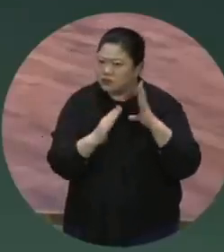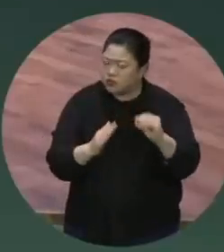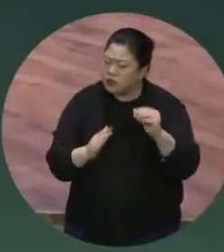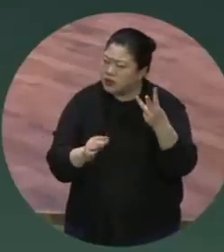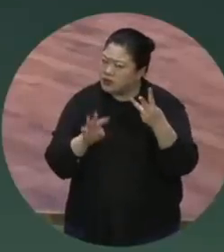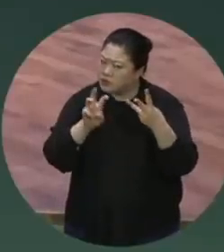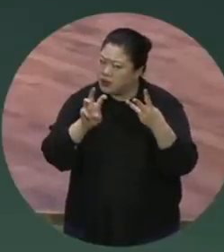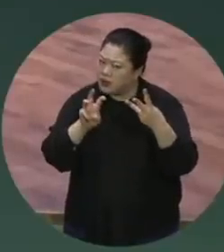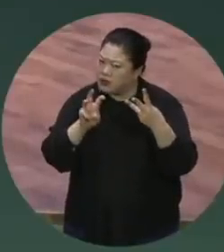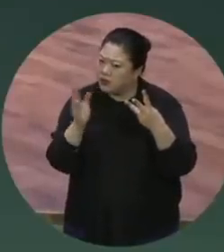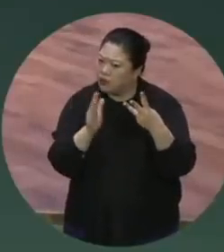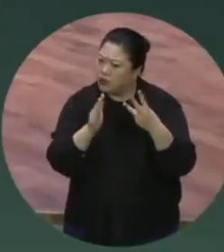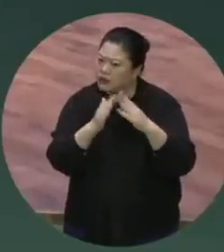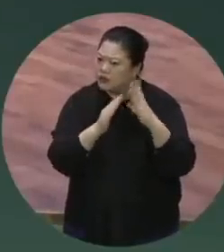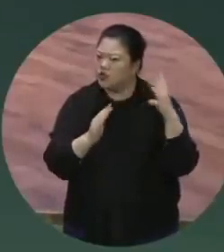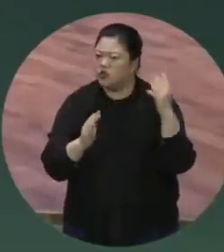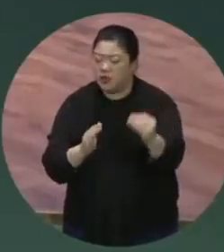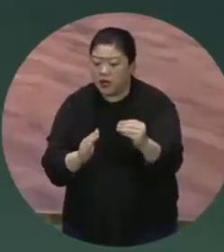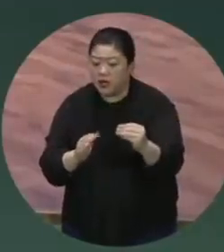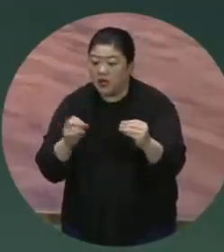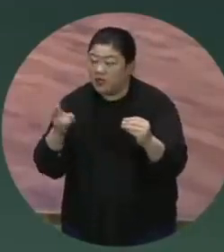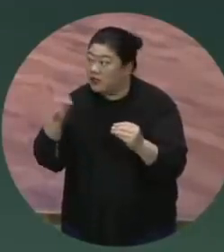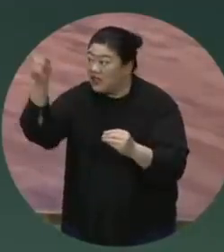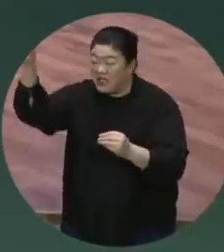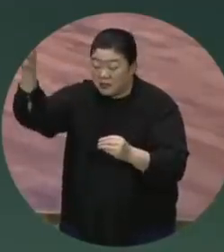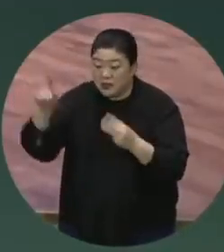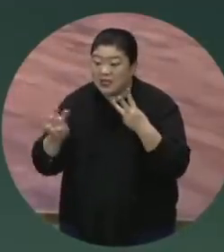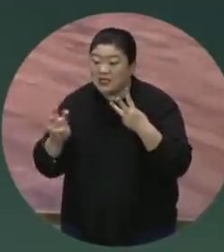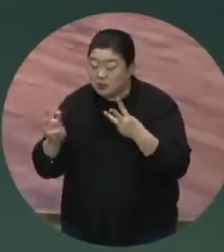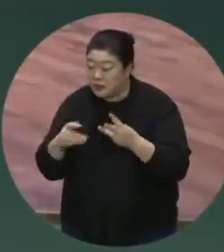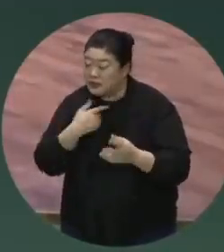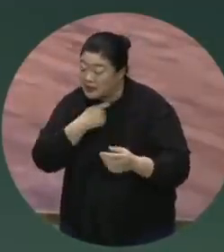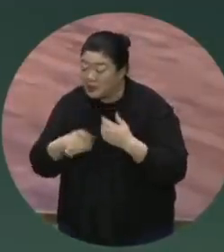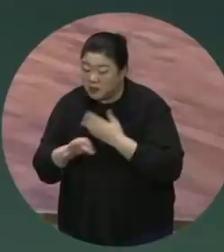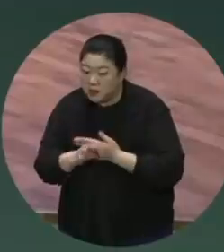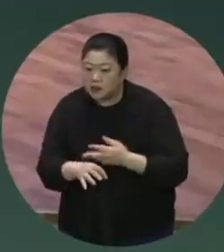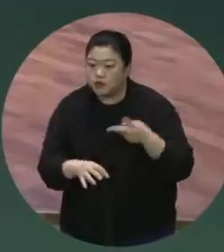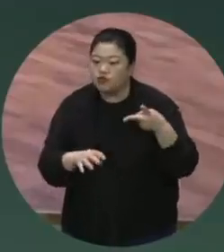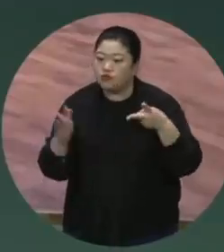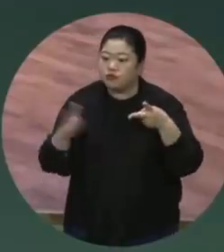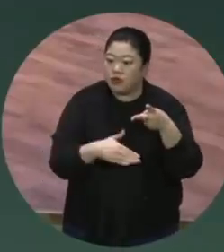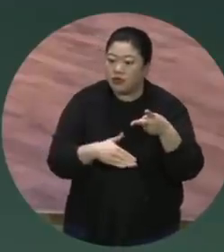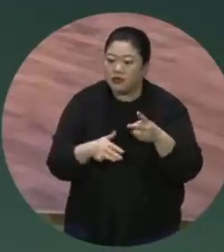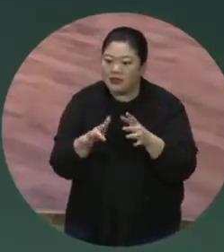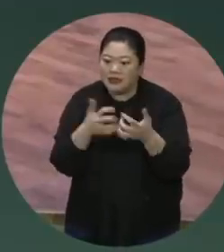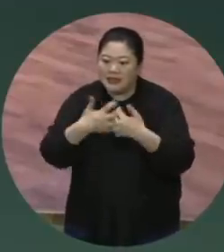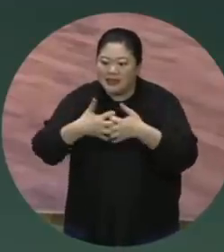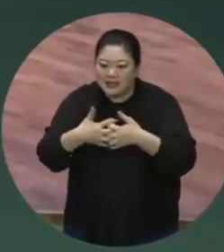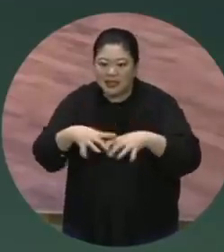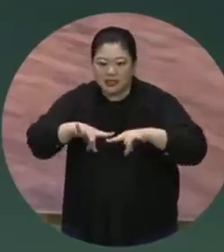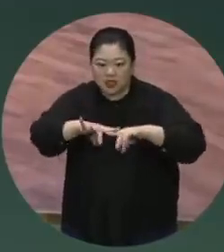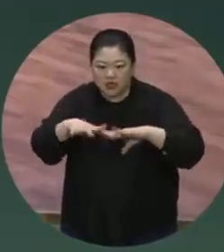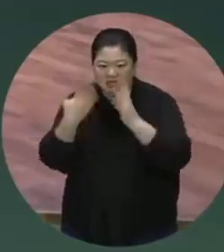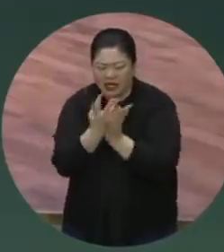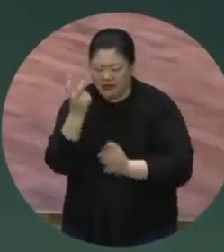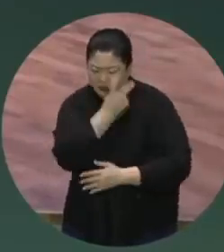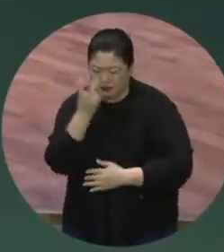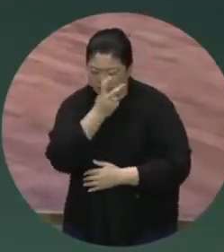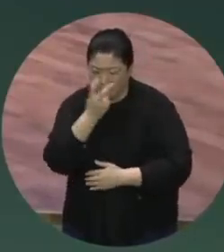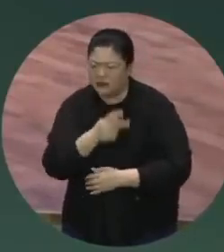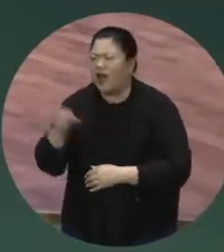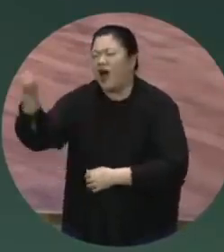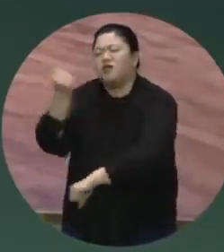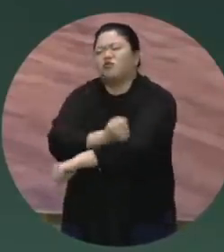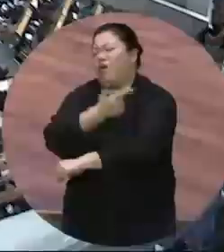찬양을 하는 팀들 또 방송실에서 더 일찍이 나와요. 방송팀들 안내한 분들 수고한 분들 너무 수고 많이 했는데 박수로